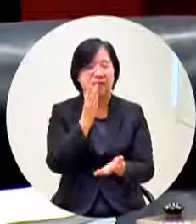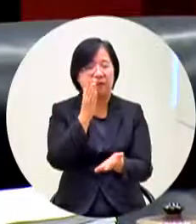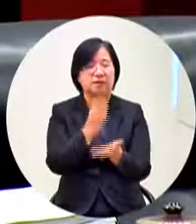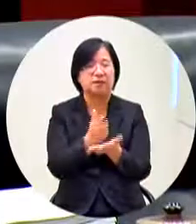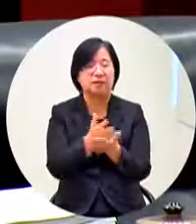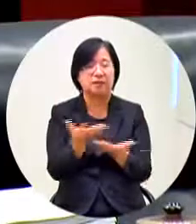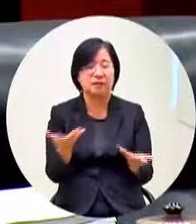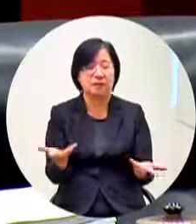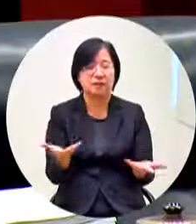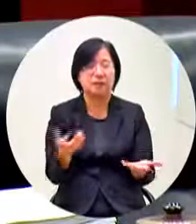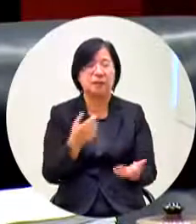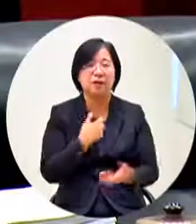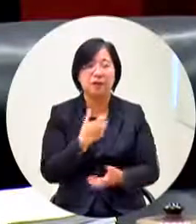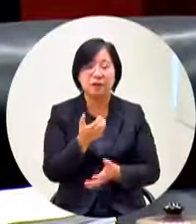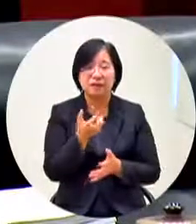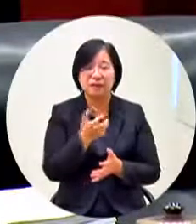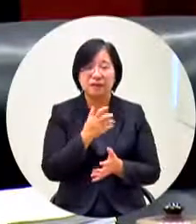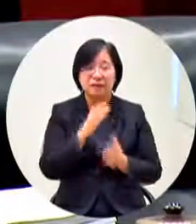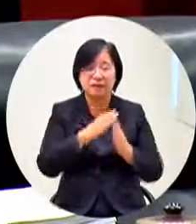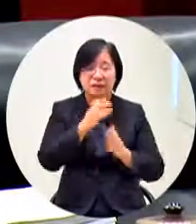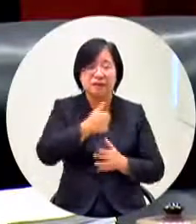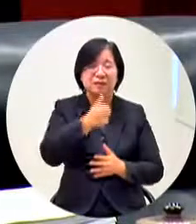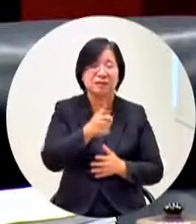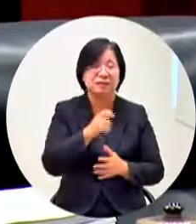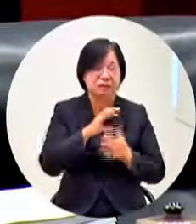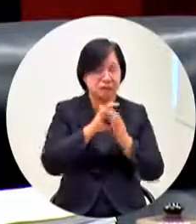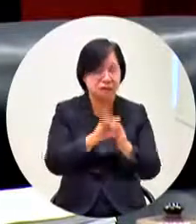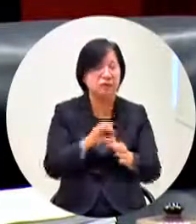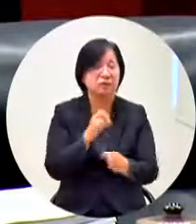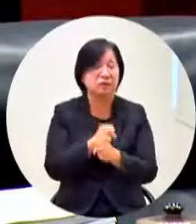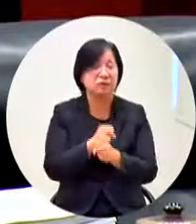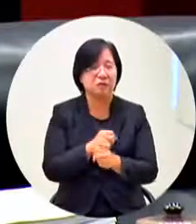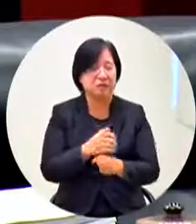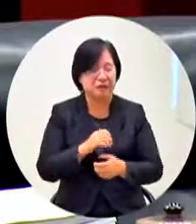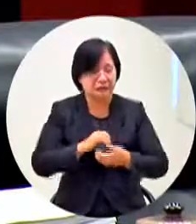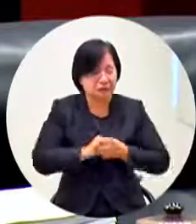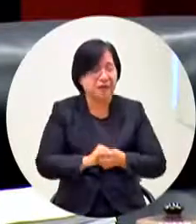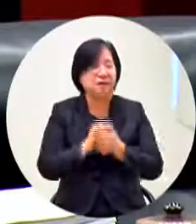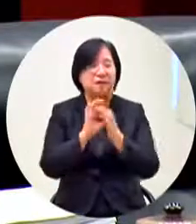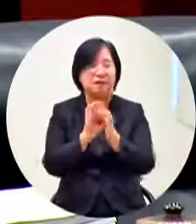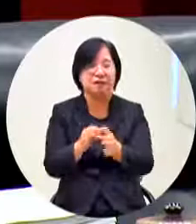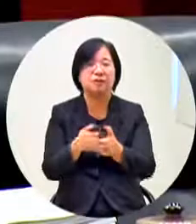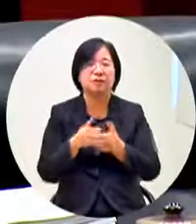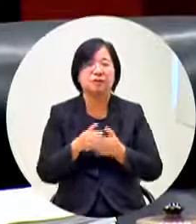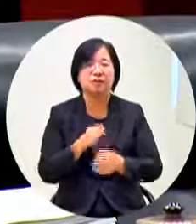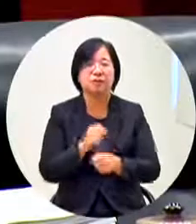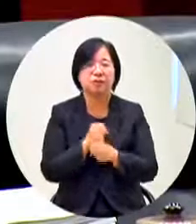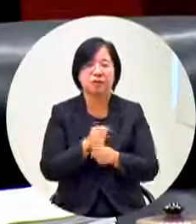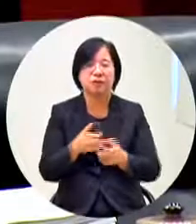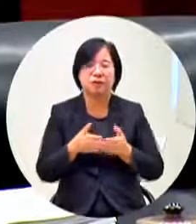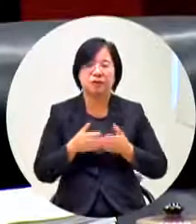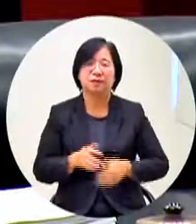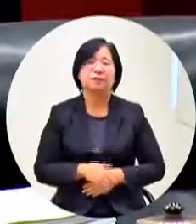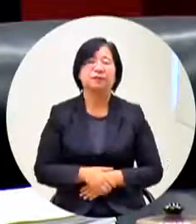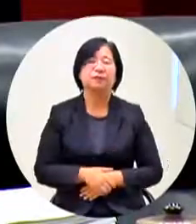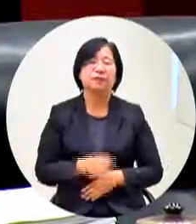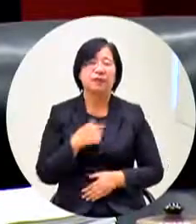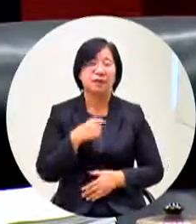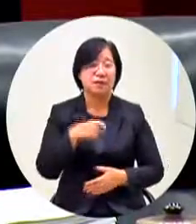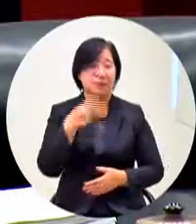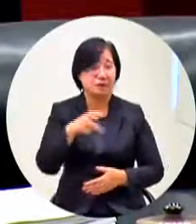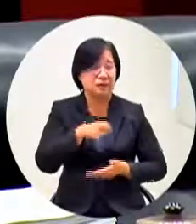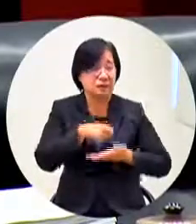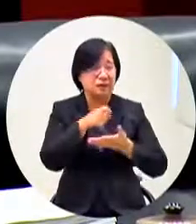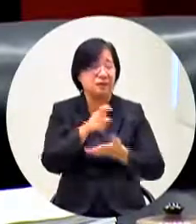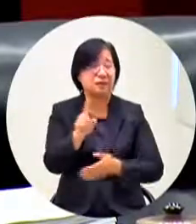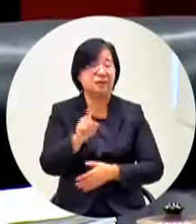我们刚刚市长你有讲这是延续性的工作，请你们务必一定要再延续下去，好不好？那我要再提的是，我们这一样是我那